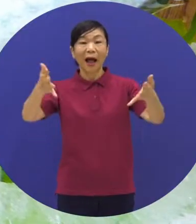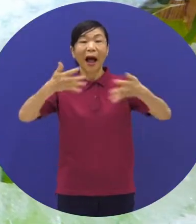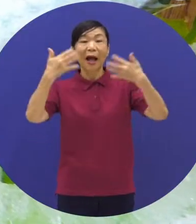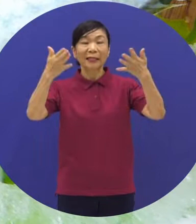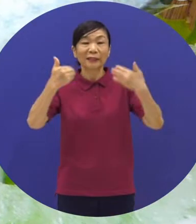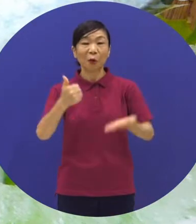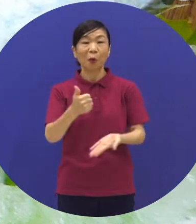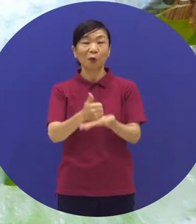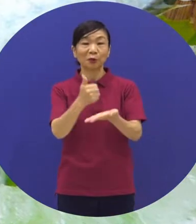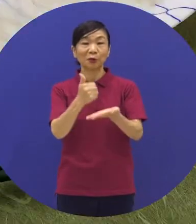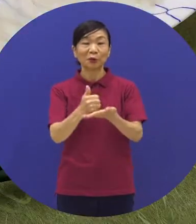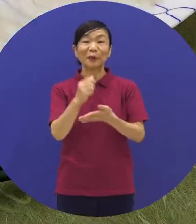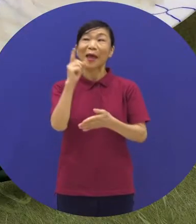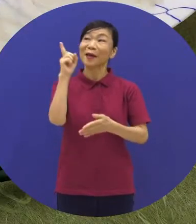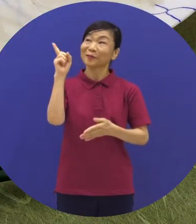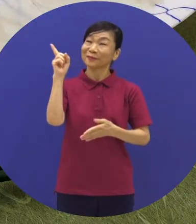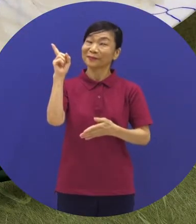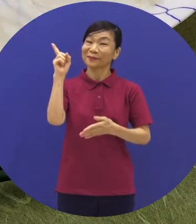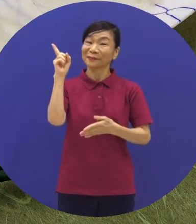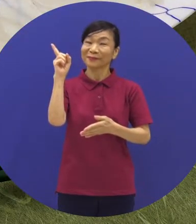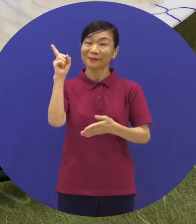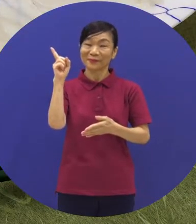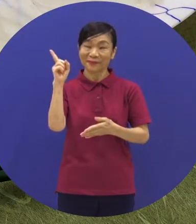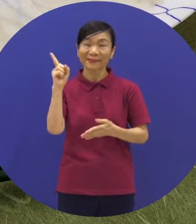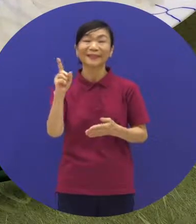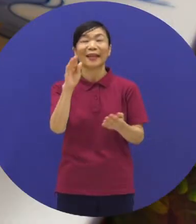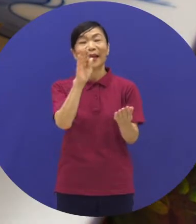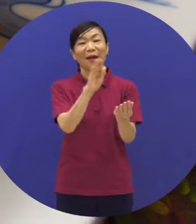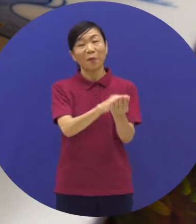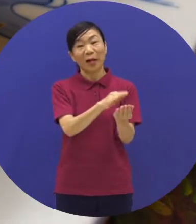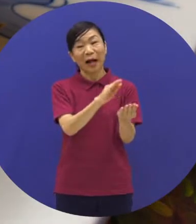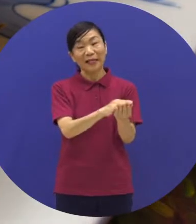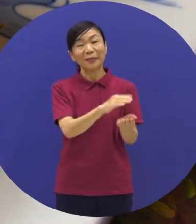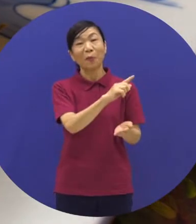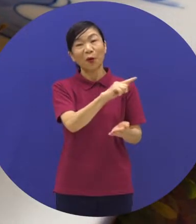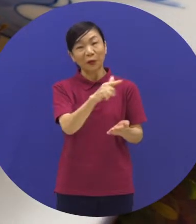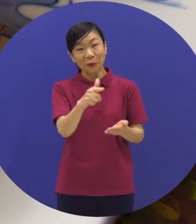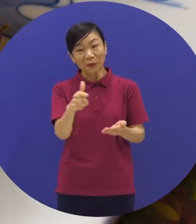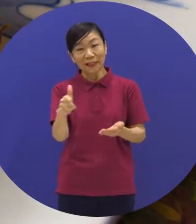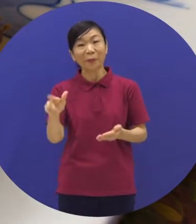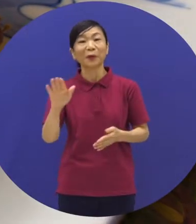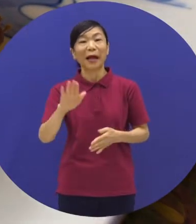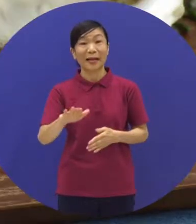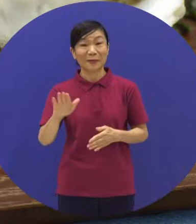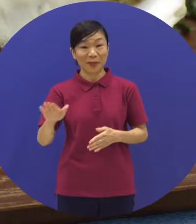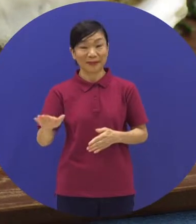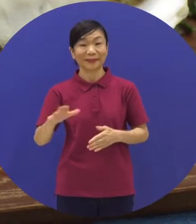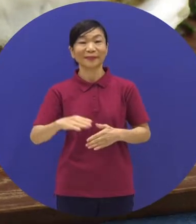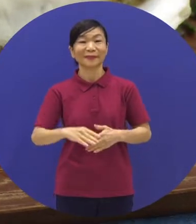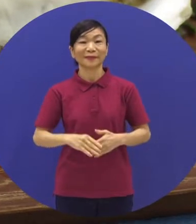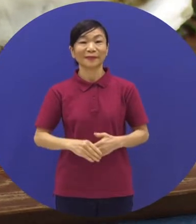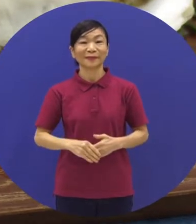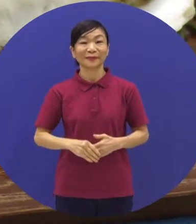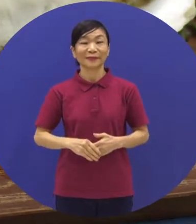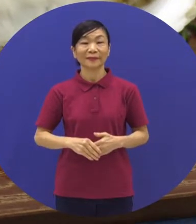は恵みアジやトラフグ、タリオの赤マテ貝、九十九島牡蠣などおすすめです。